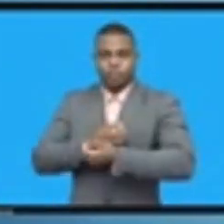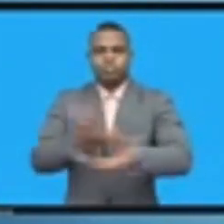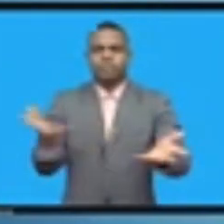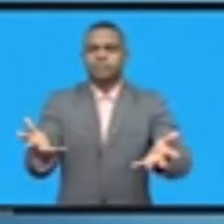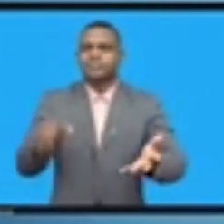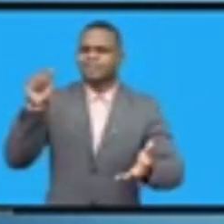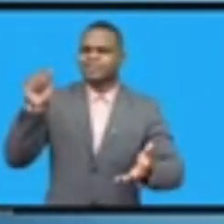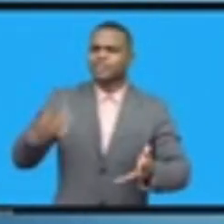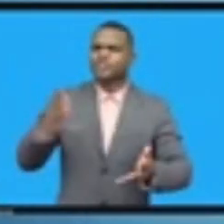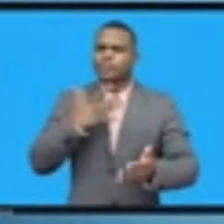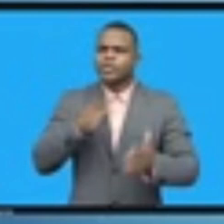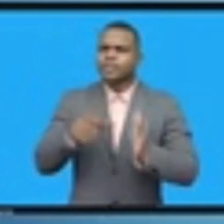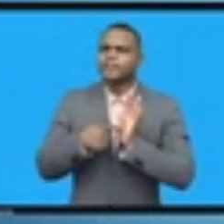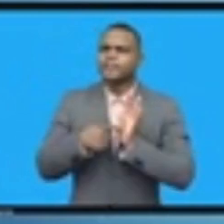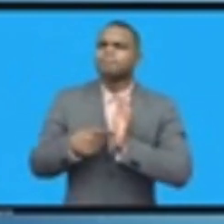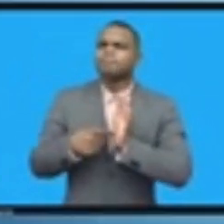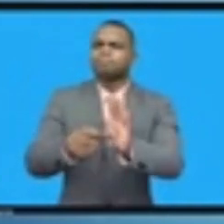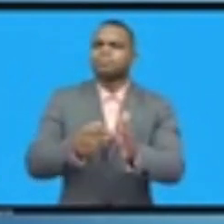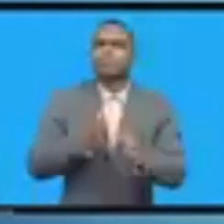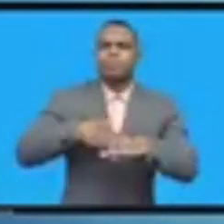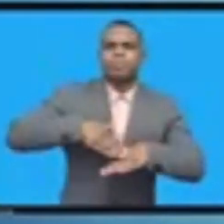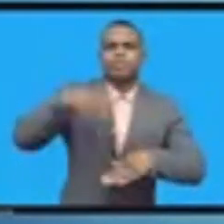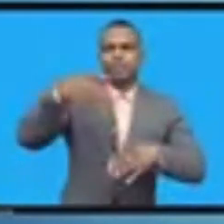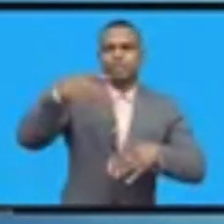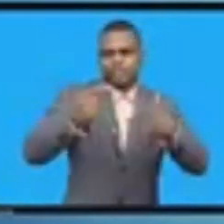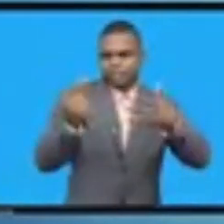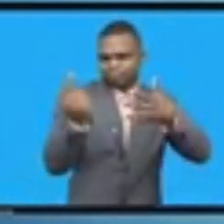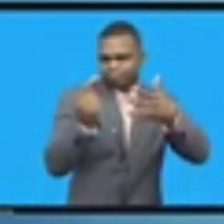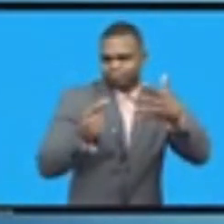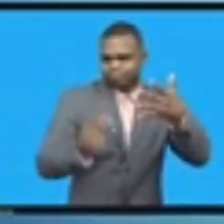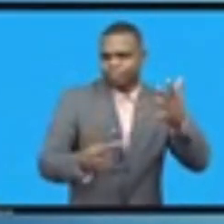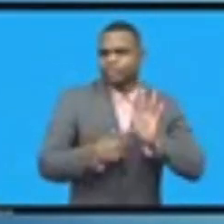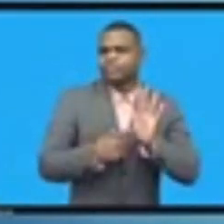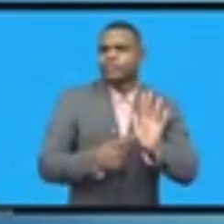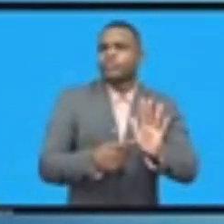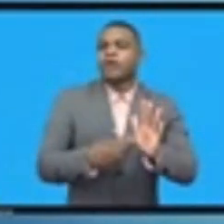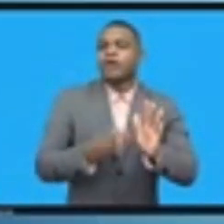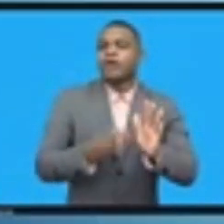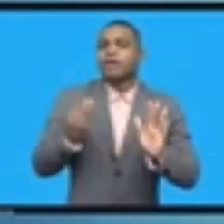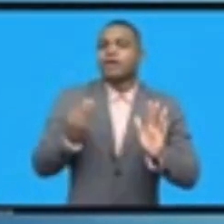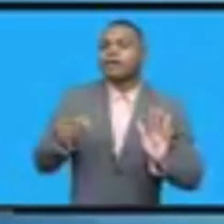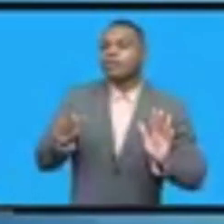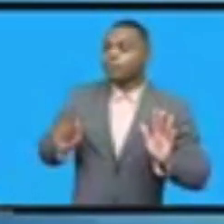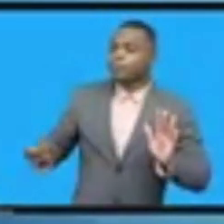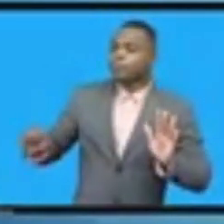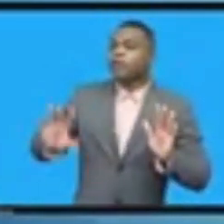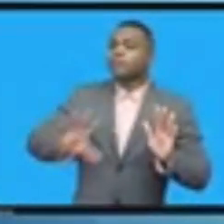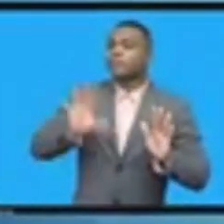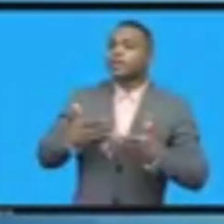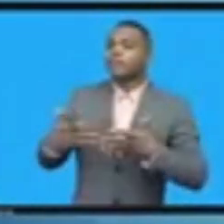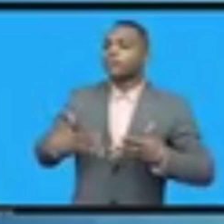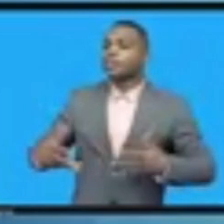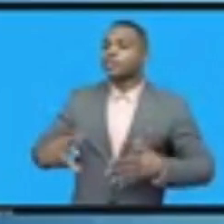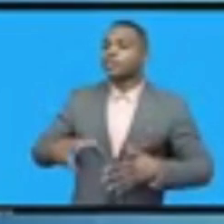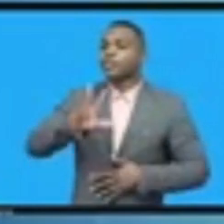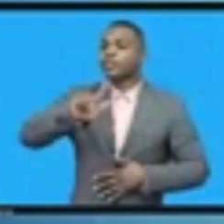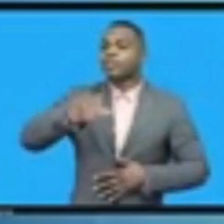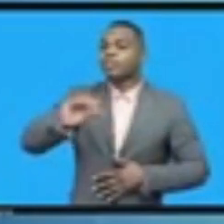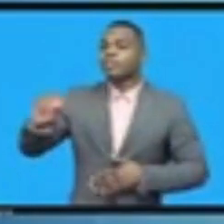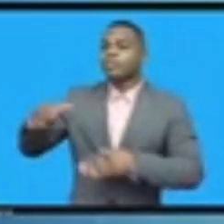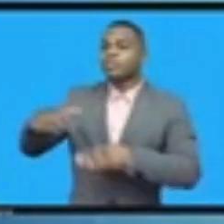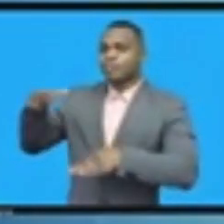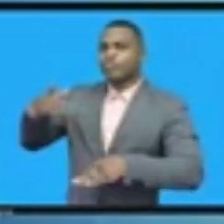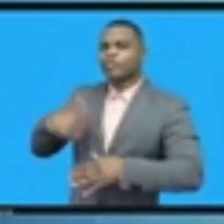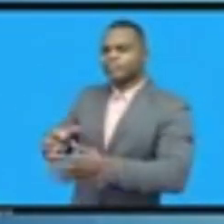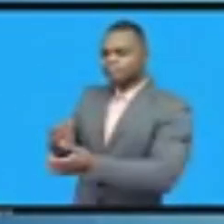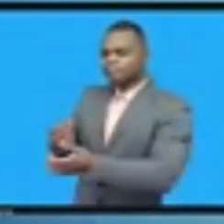本。以前我作为 IGOD 的主任，在67个，我要感